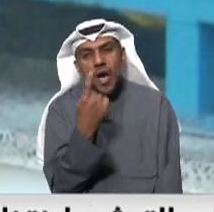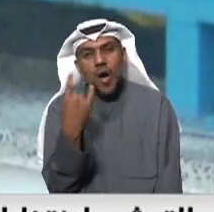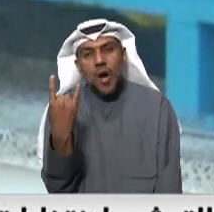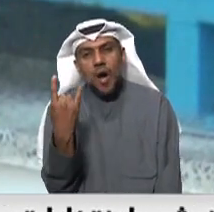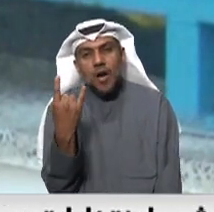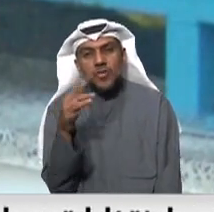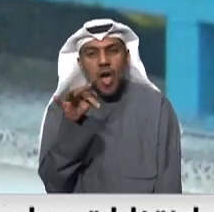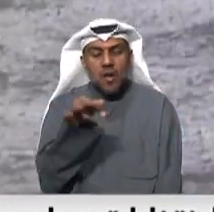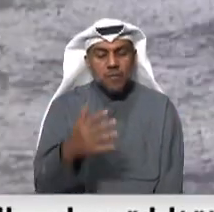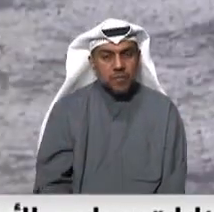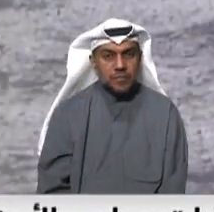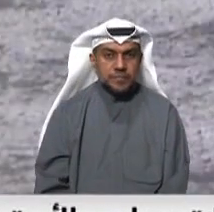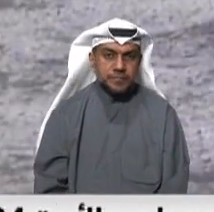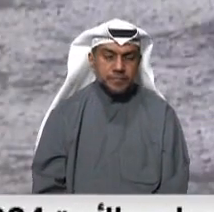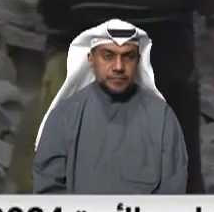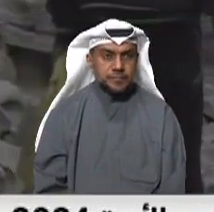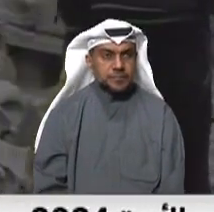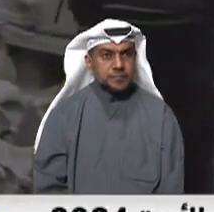110,000.